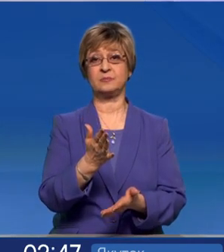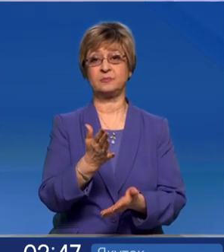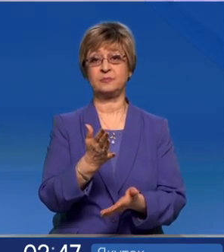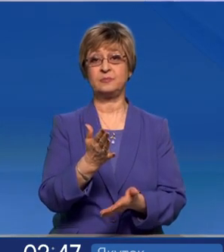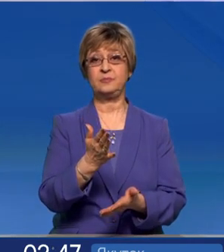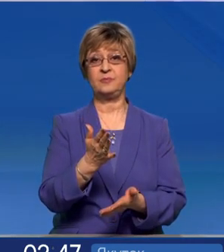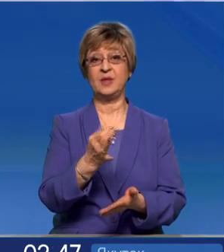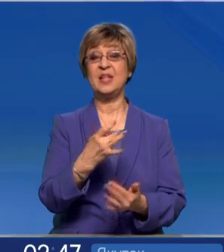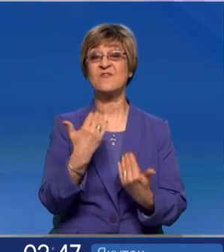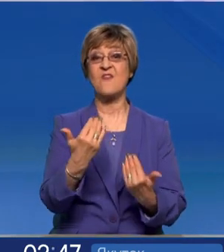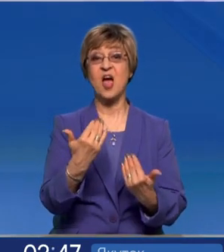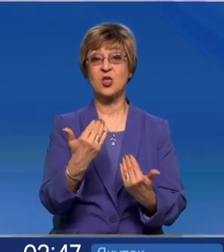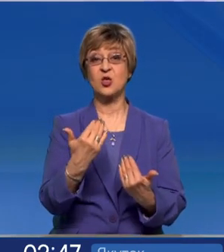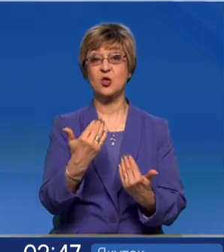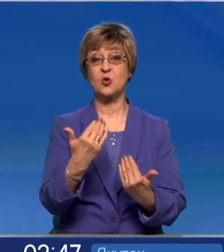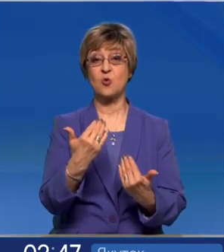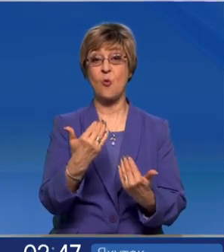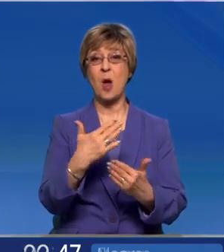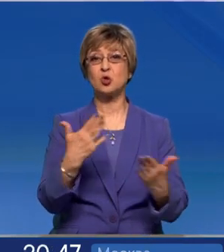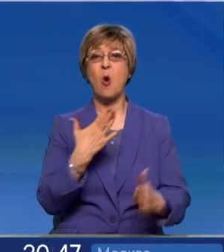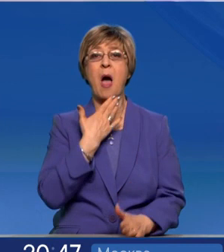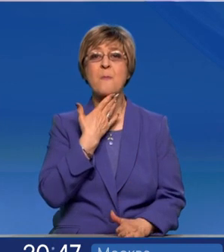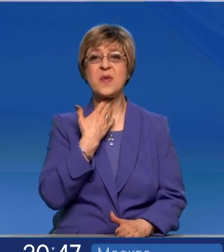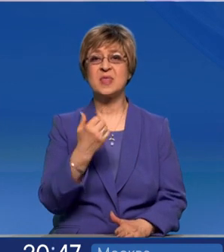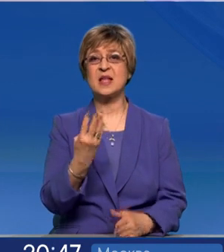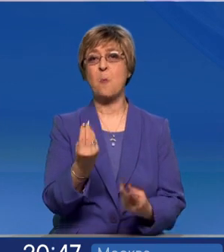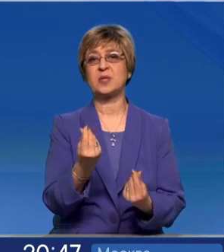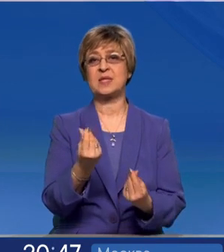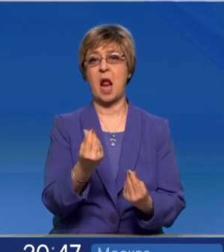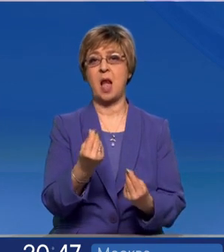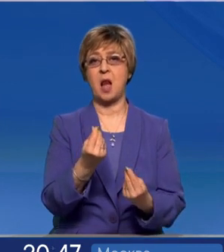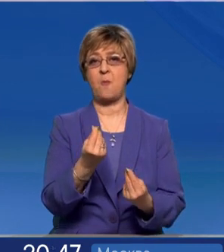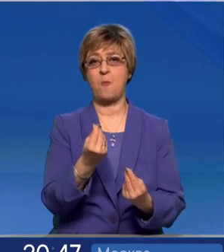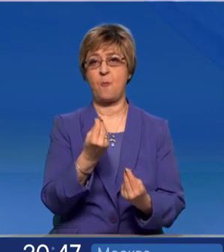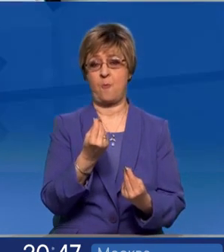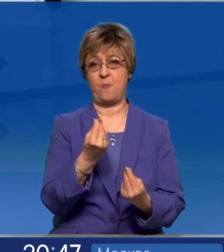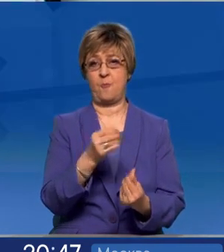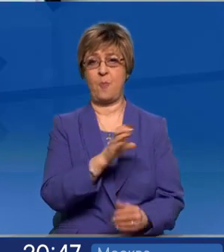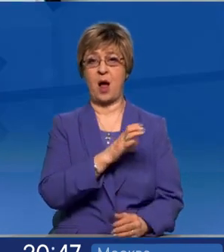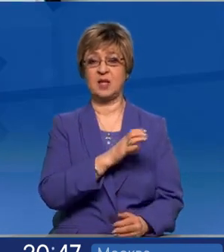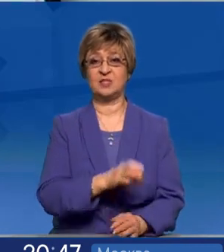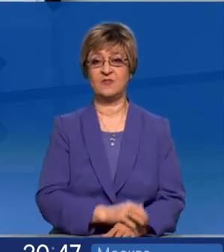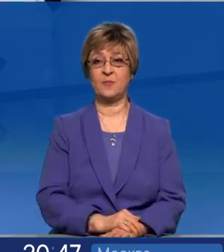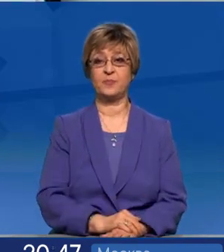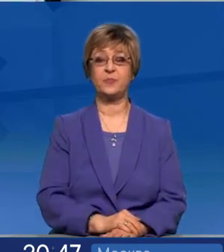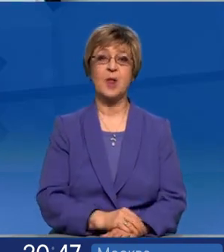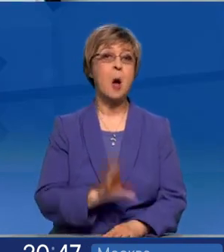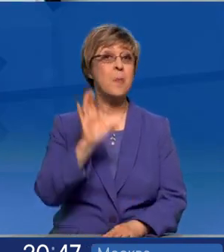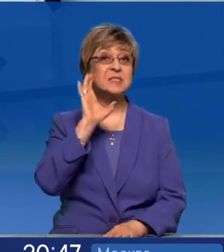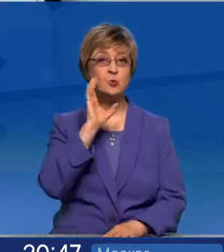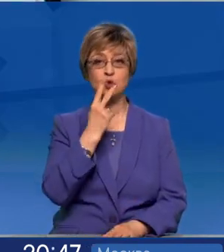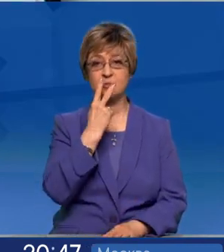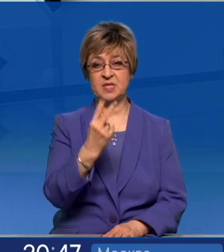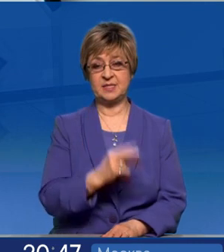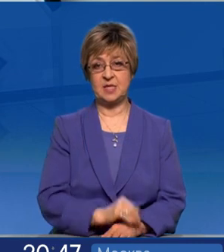и твое большое желание, твой большой аппетит к материальным. У нас есть еще один звонок. Да, уважаемый эксперт, давайте сейчас еще зрителя послушаем.